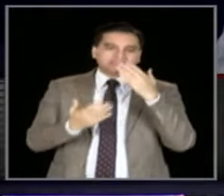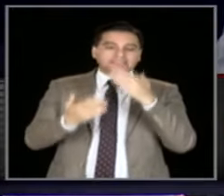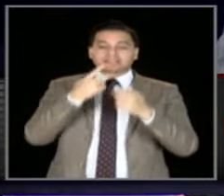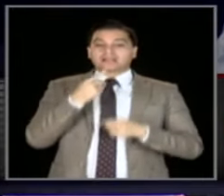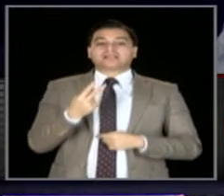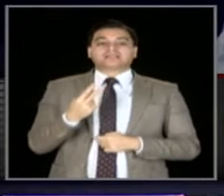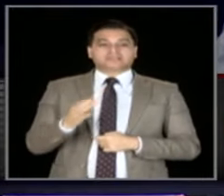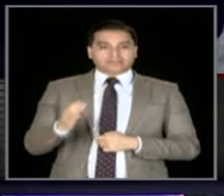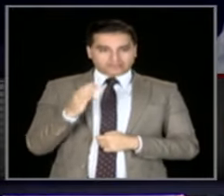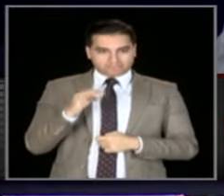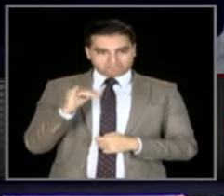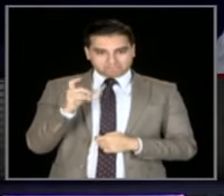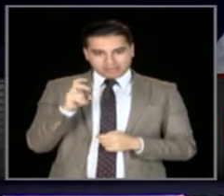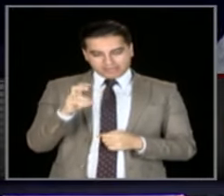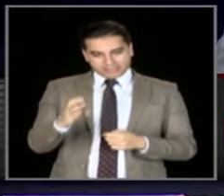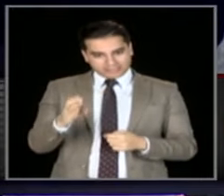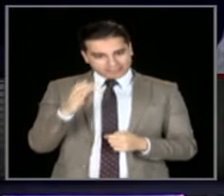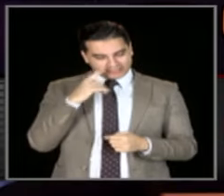ثانيتين منها.